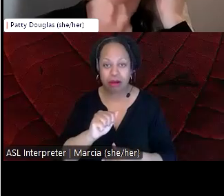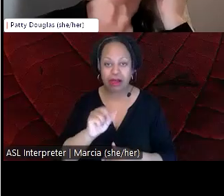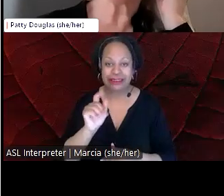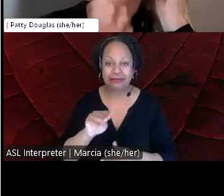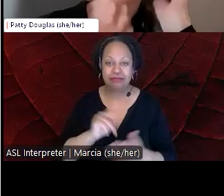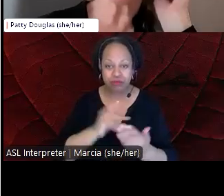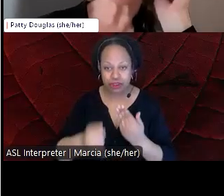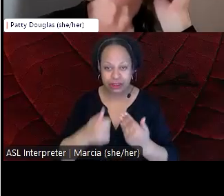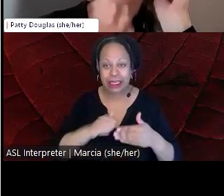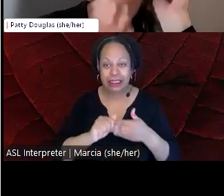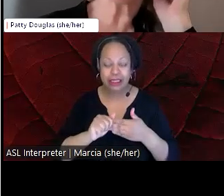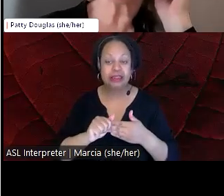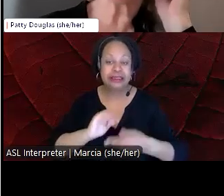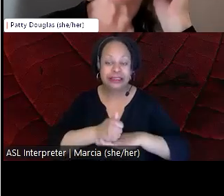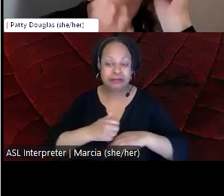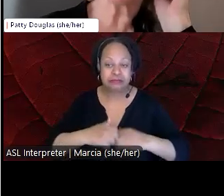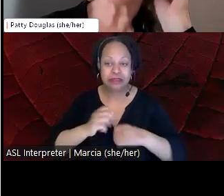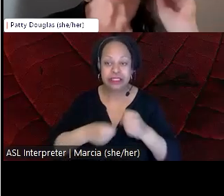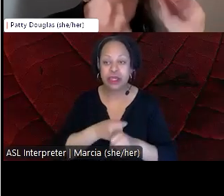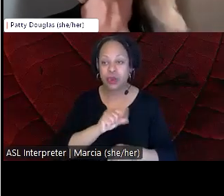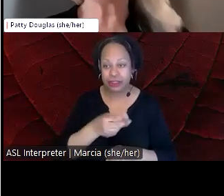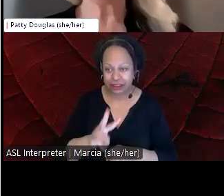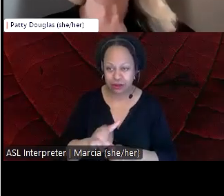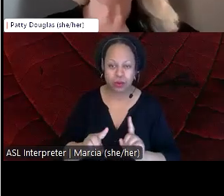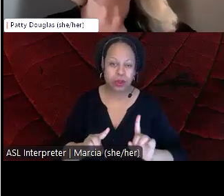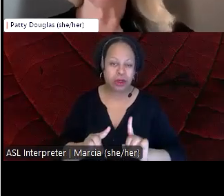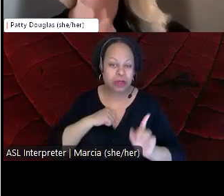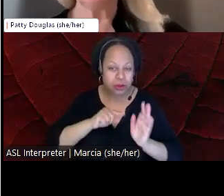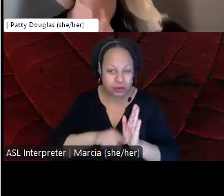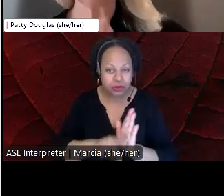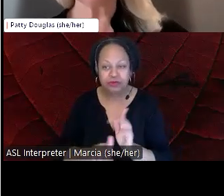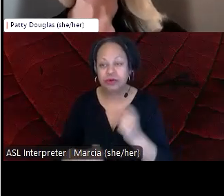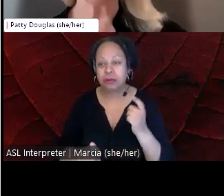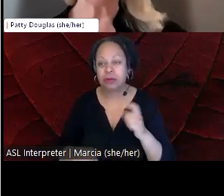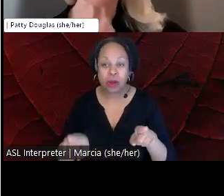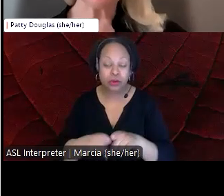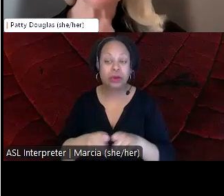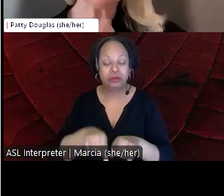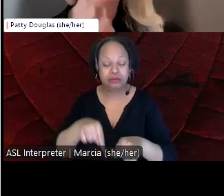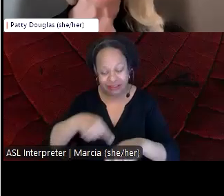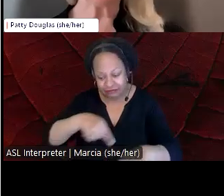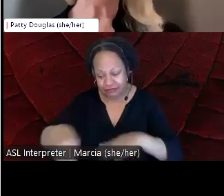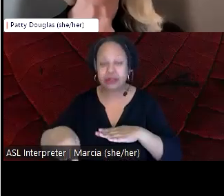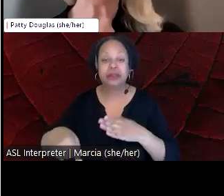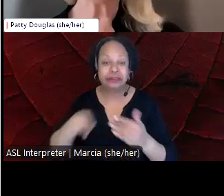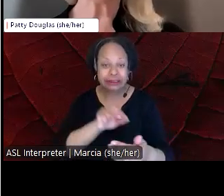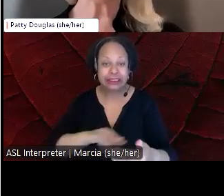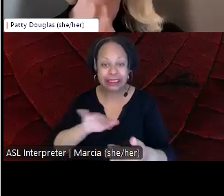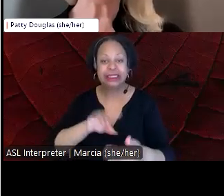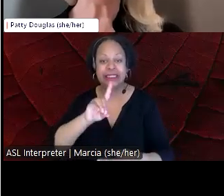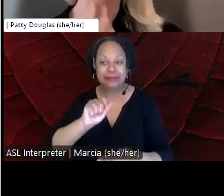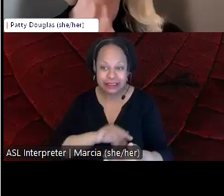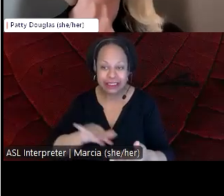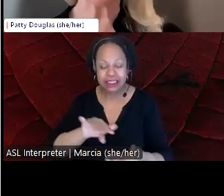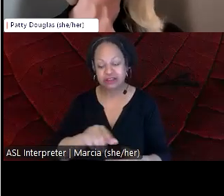ma recherche prend racine et aussi dans, évidemment, le domaine de la pensée critique